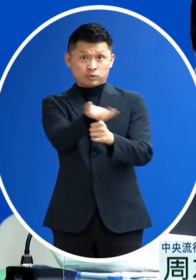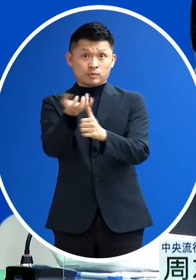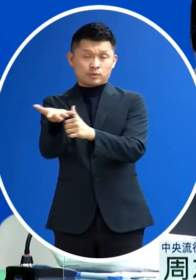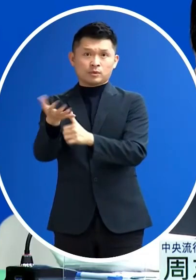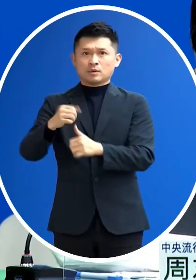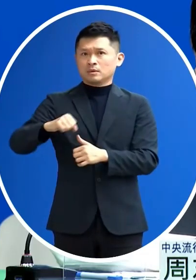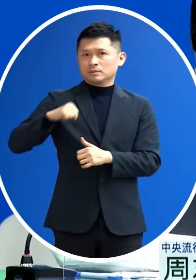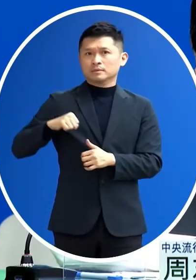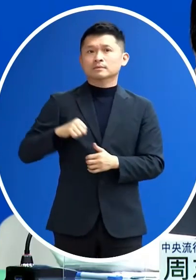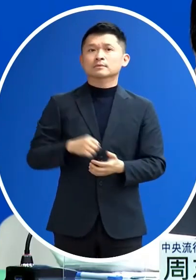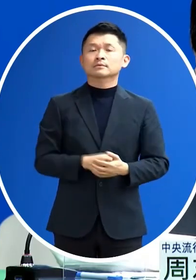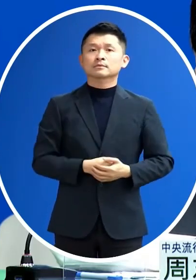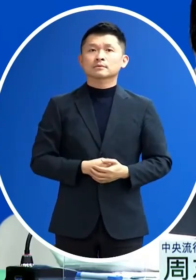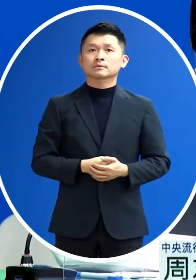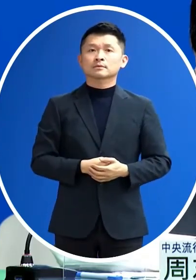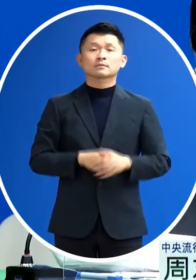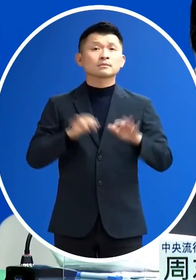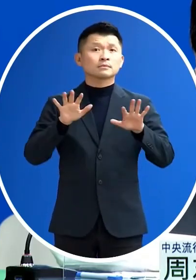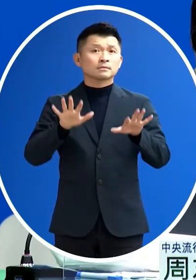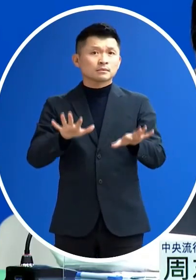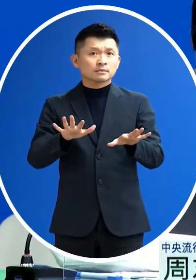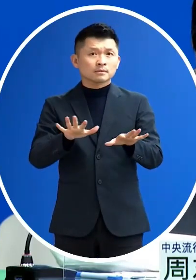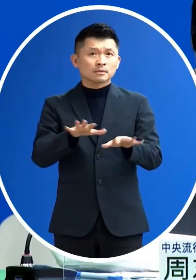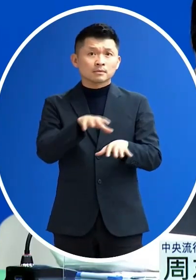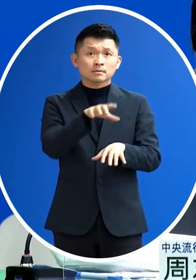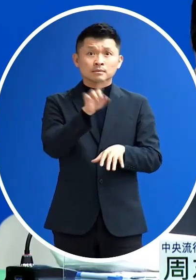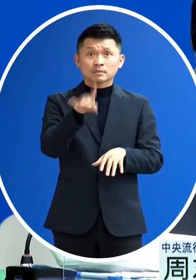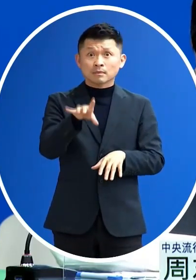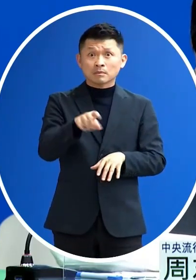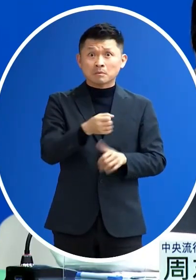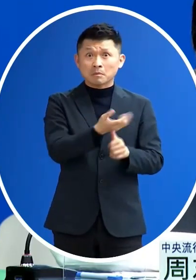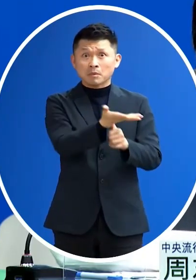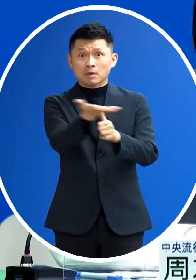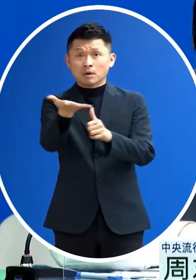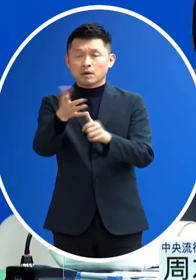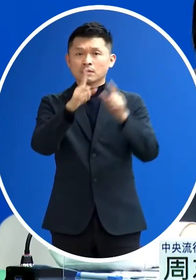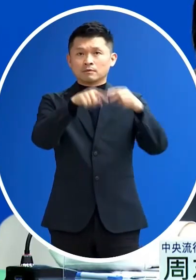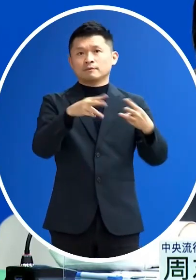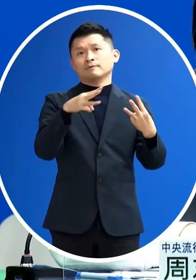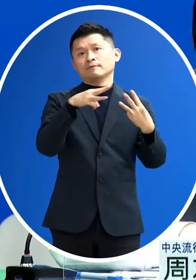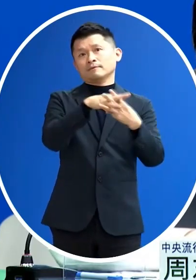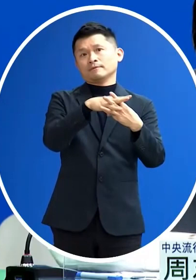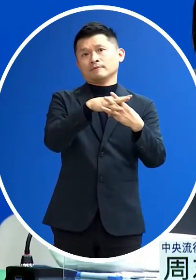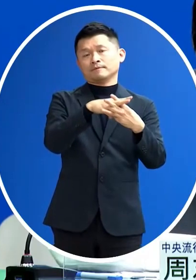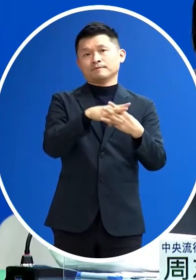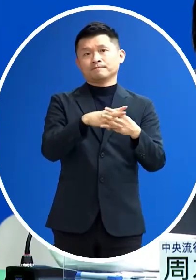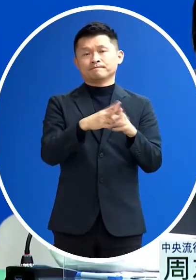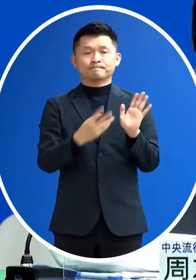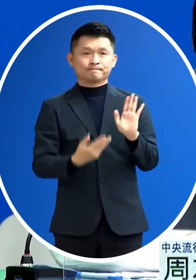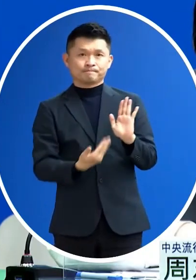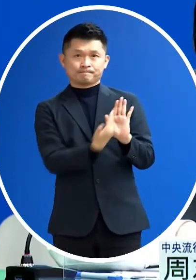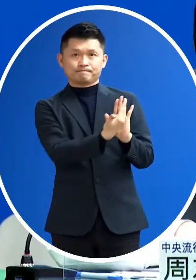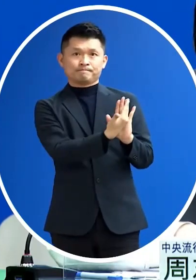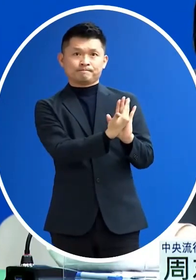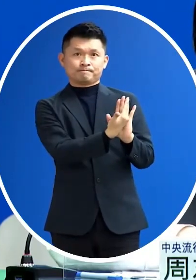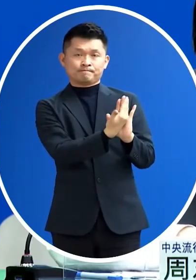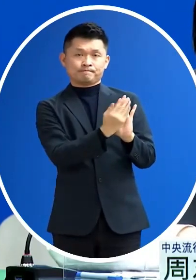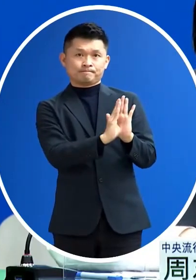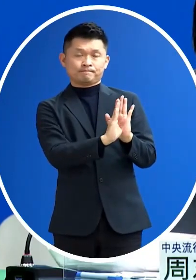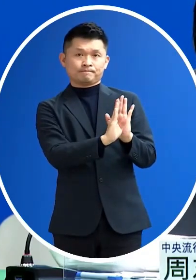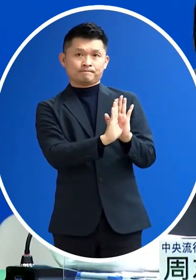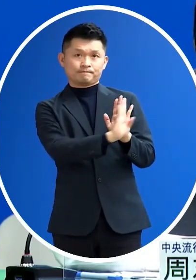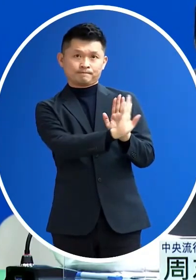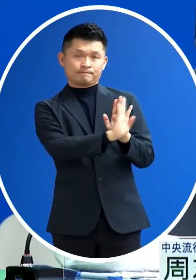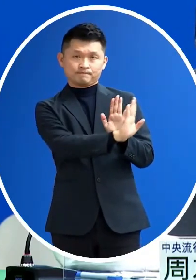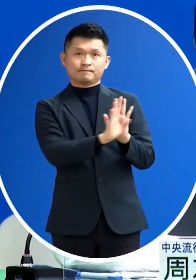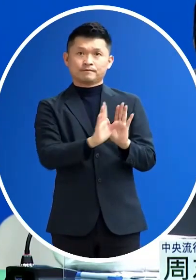是蛮强的、哦、不过因为这个目前发生的地方是在这个非洲的这个西非的国家、哦、所以它也是透过这个果